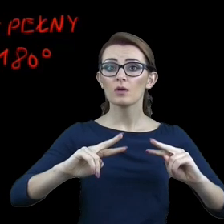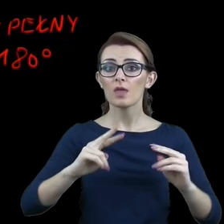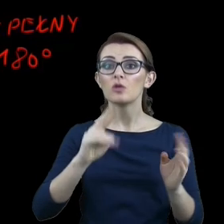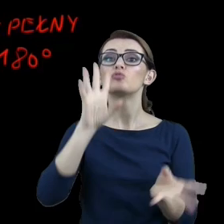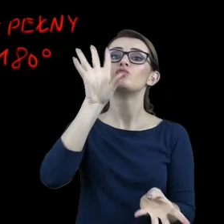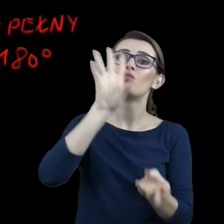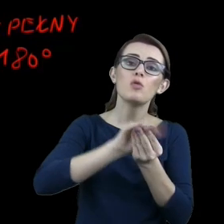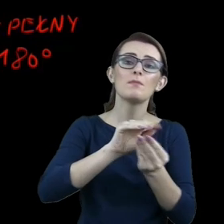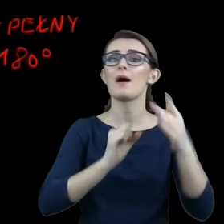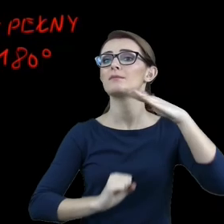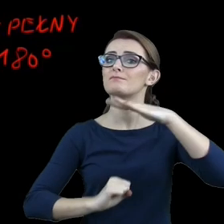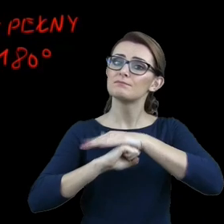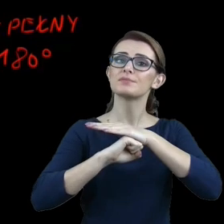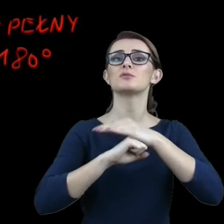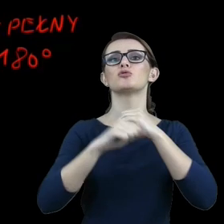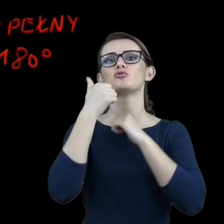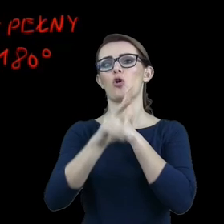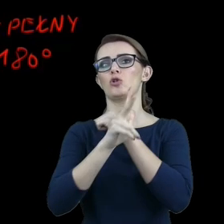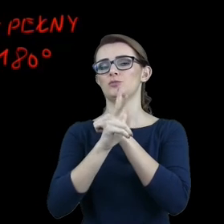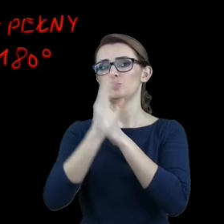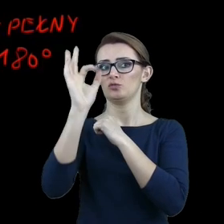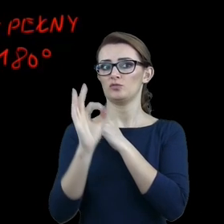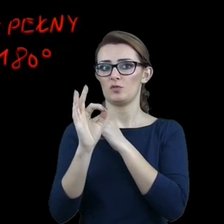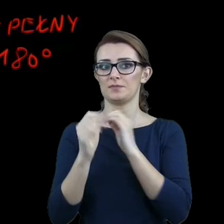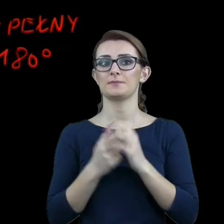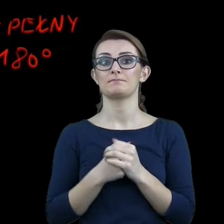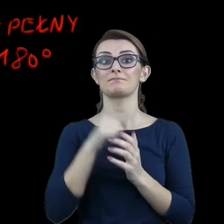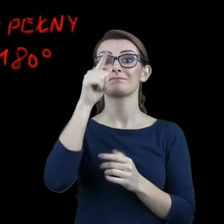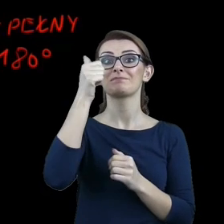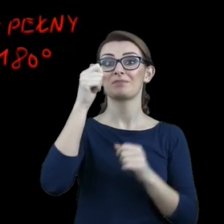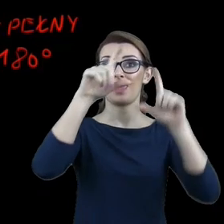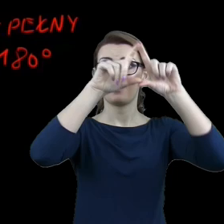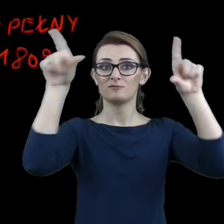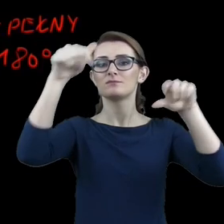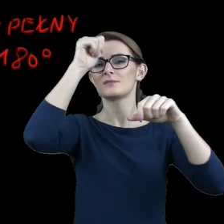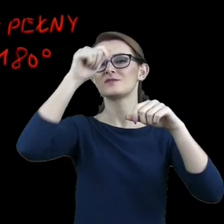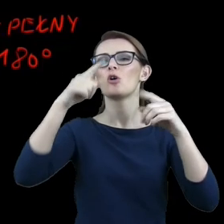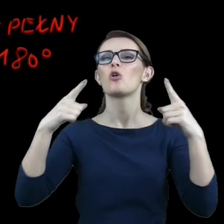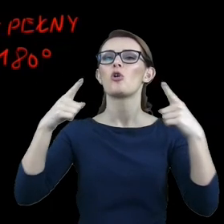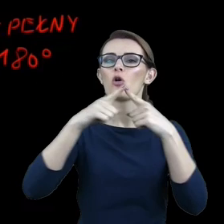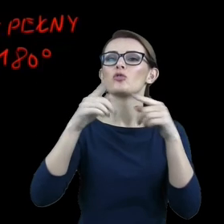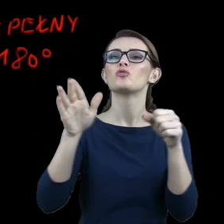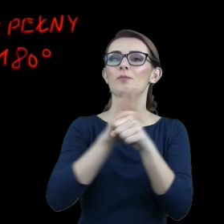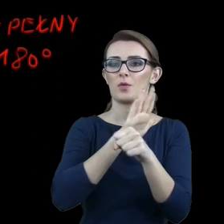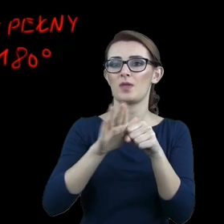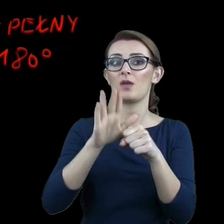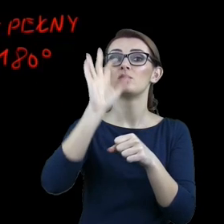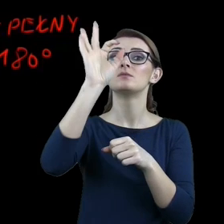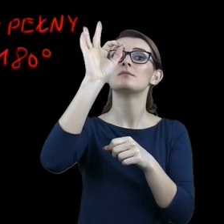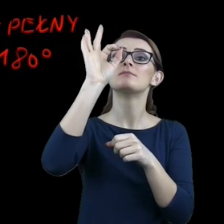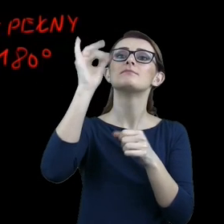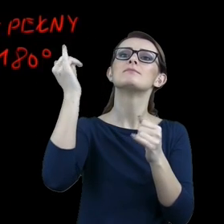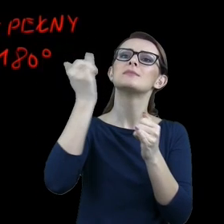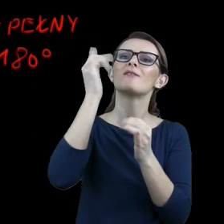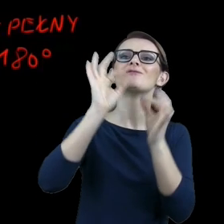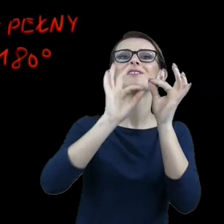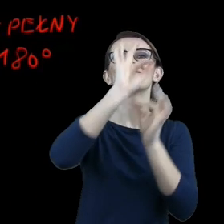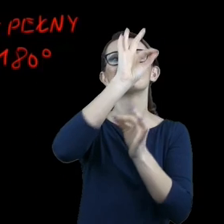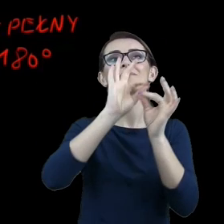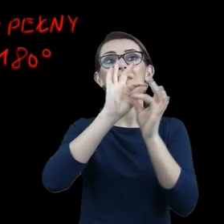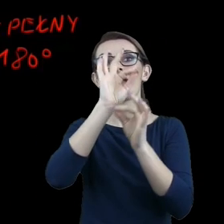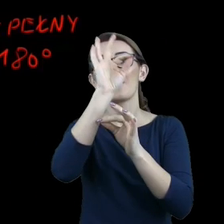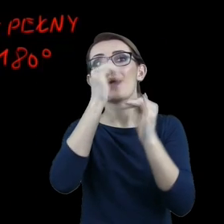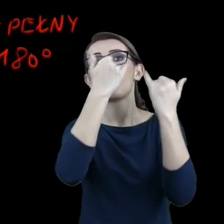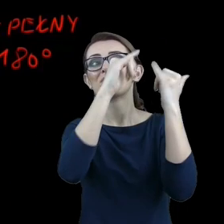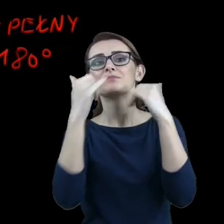przypadku do 180, czyli do kąta półpełnego. No i ten pierwszy przypadek nazywa się kątami dopełniającymi, że ich miary się dopełniają